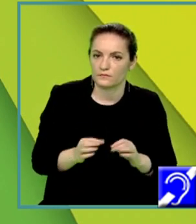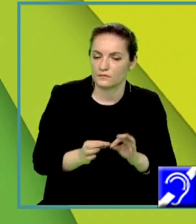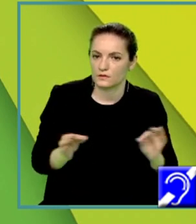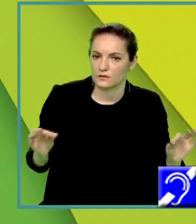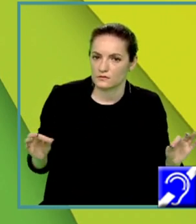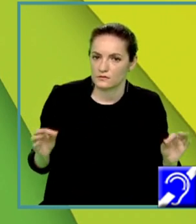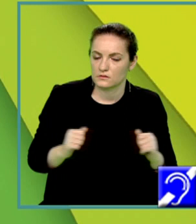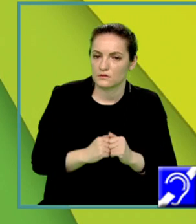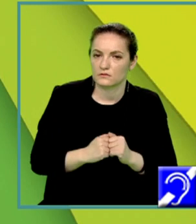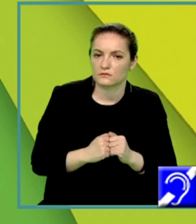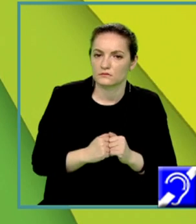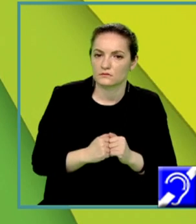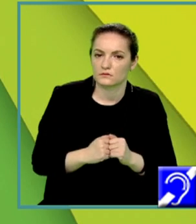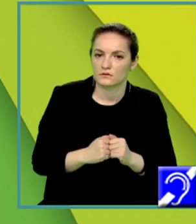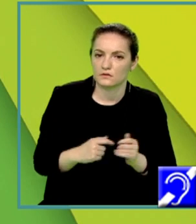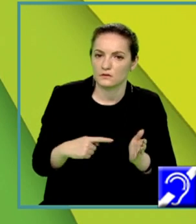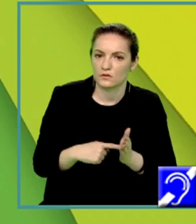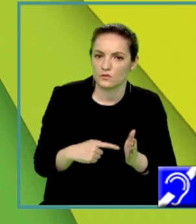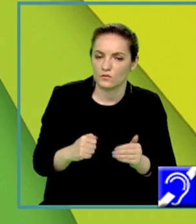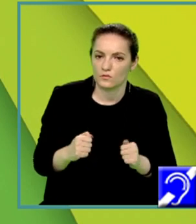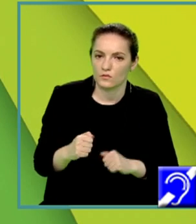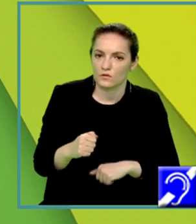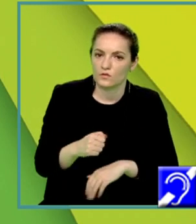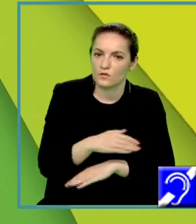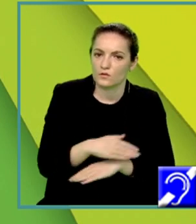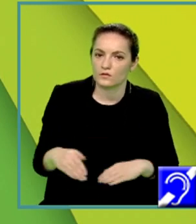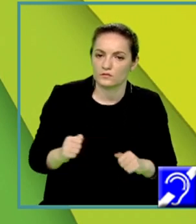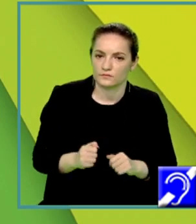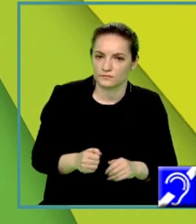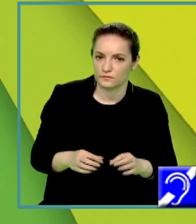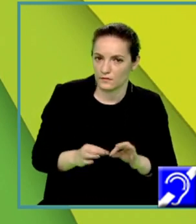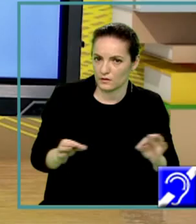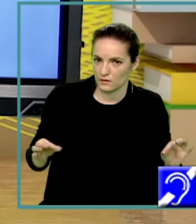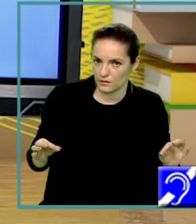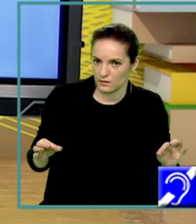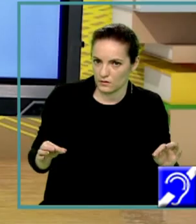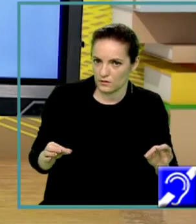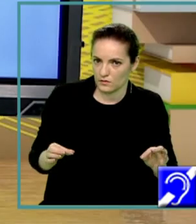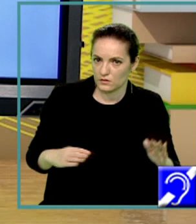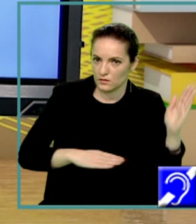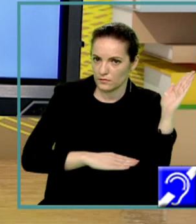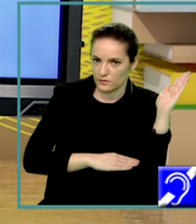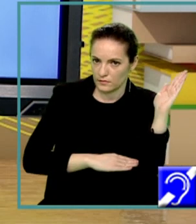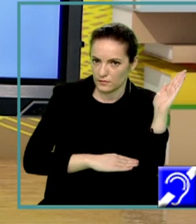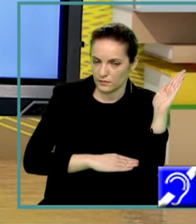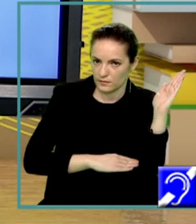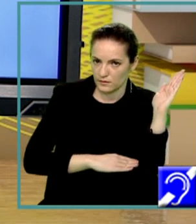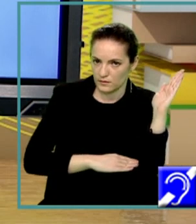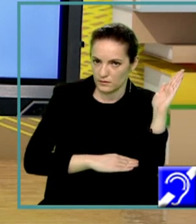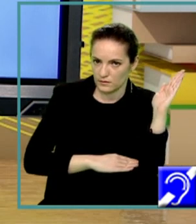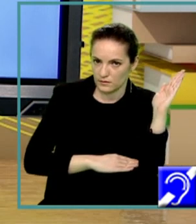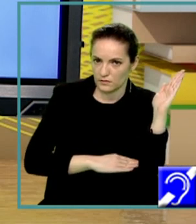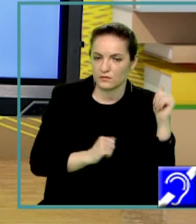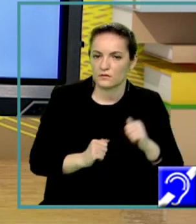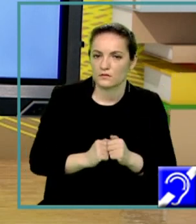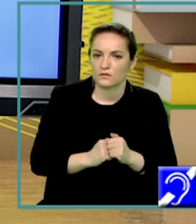dreaptă reprezintă lungimea perpendicularei dusă din acel punct pe dreaptă. Am dus perpendiculara de la O la